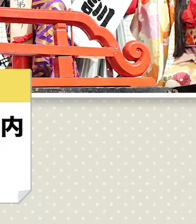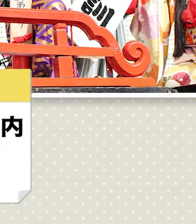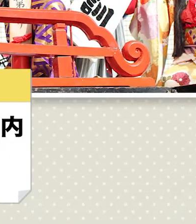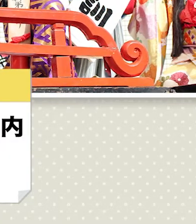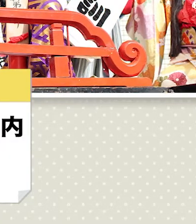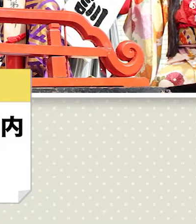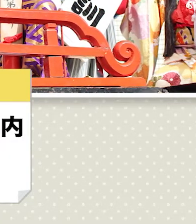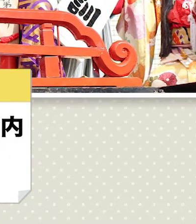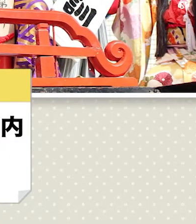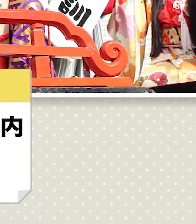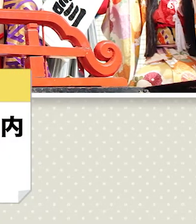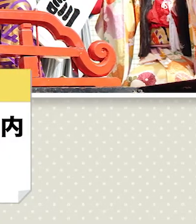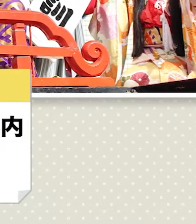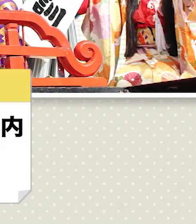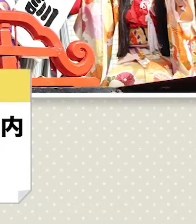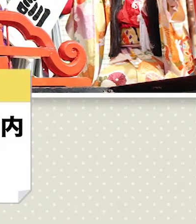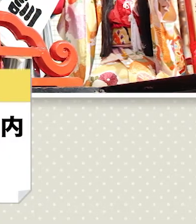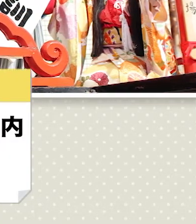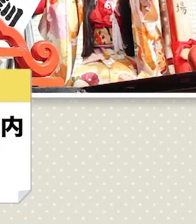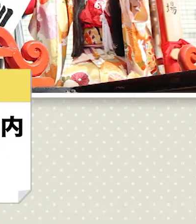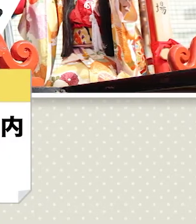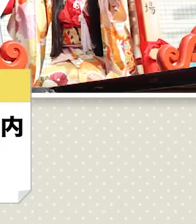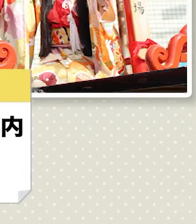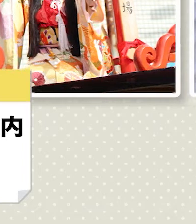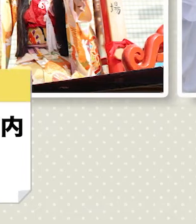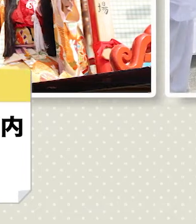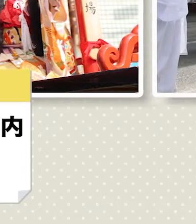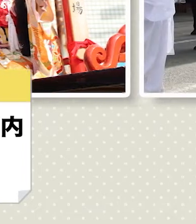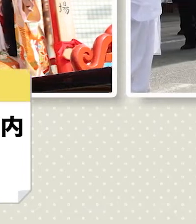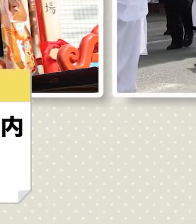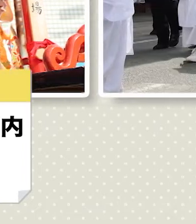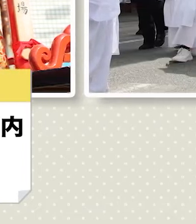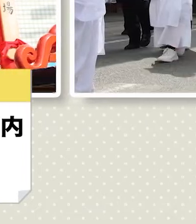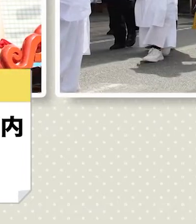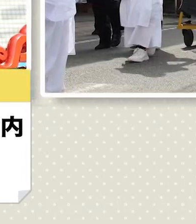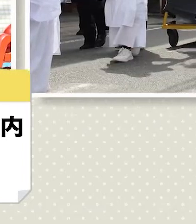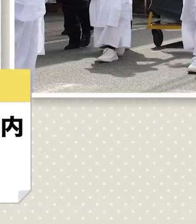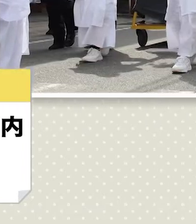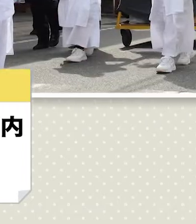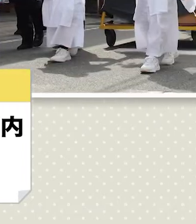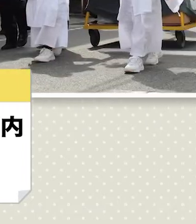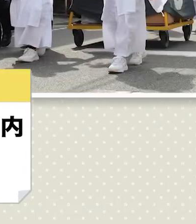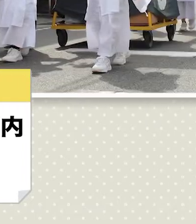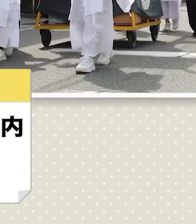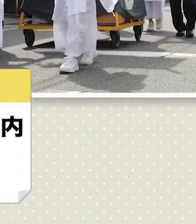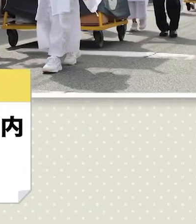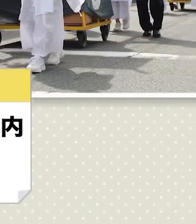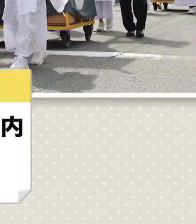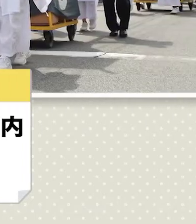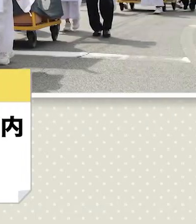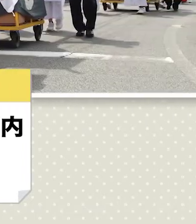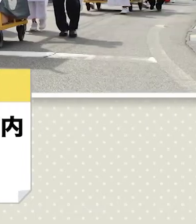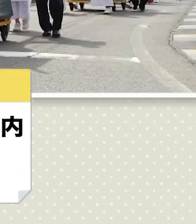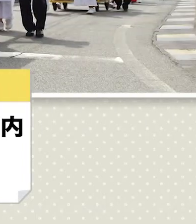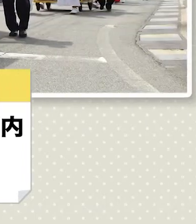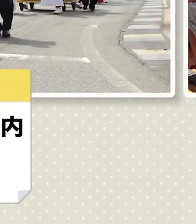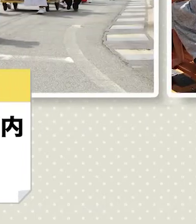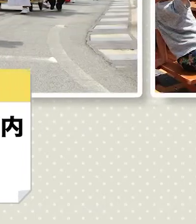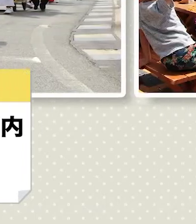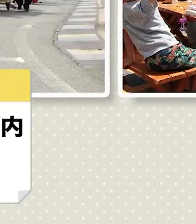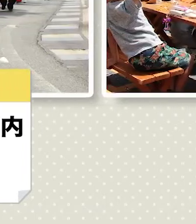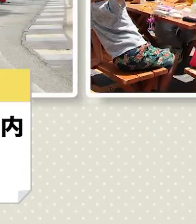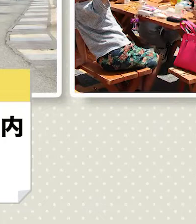広域都市圏イベント情報。秋田方市では菅神社での大祭式典を皮切りに一入り祭が始ま